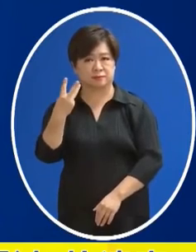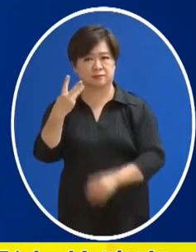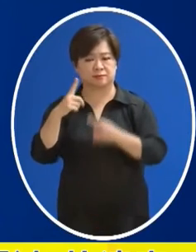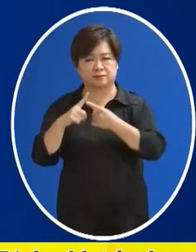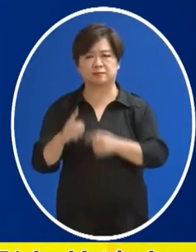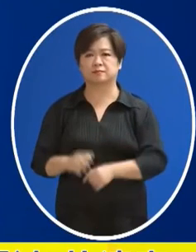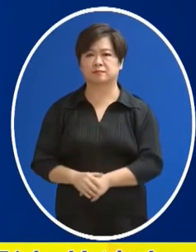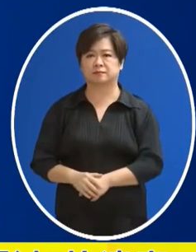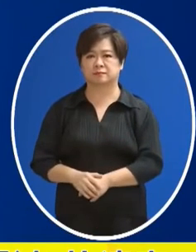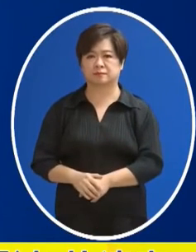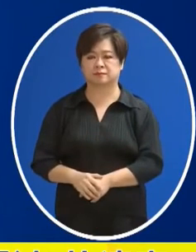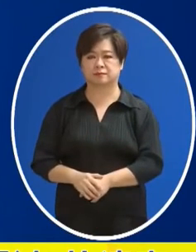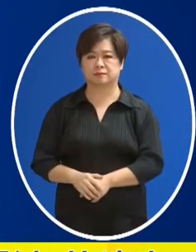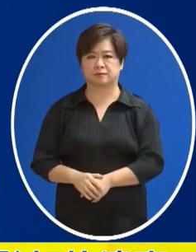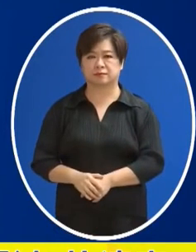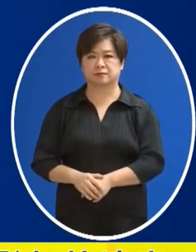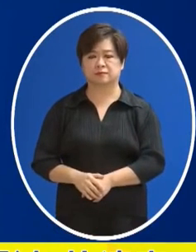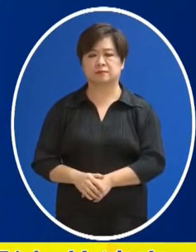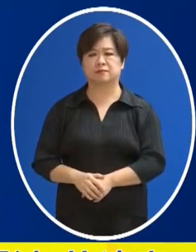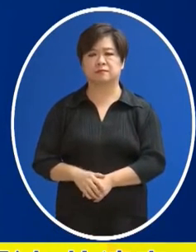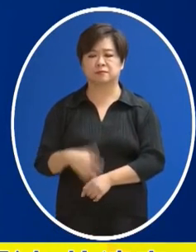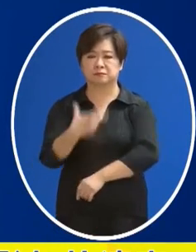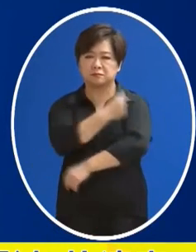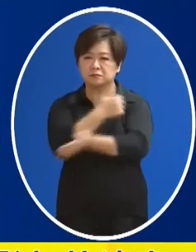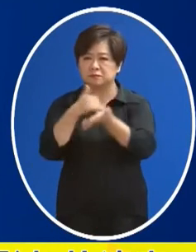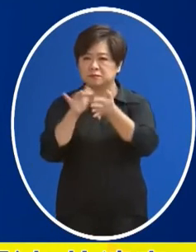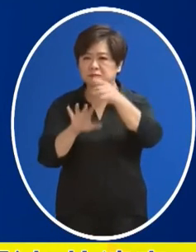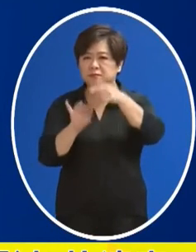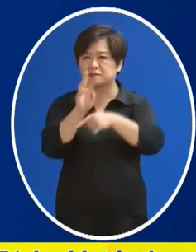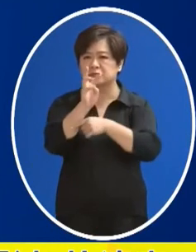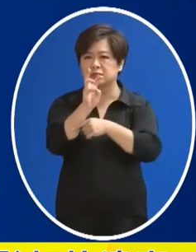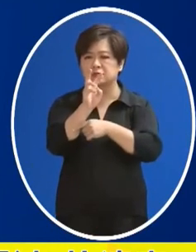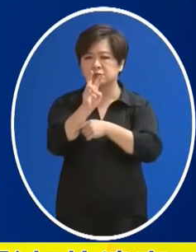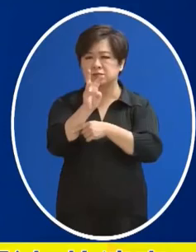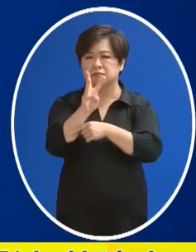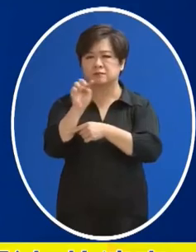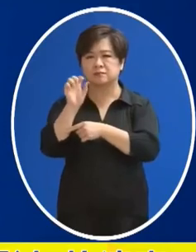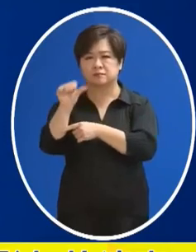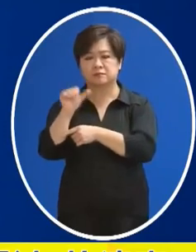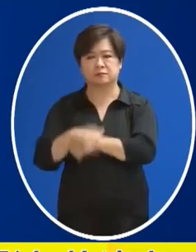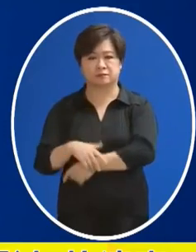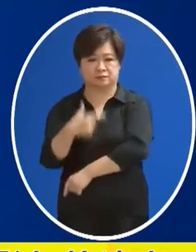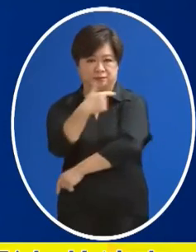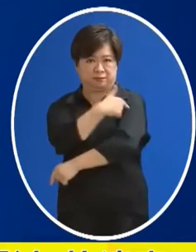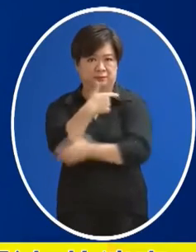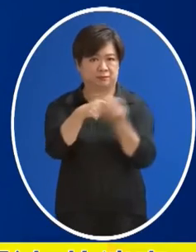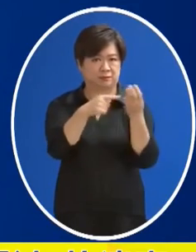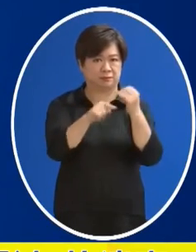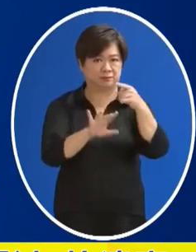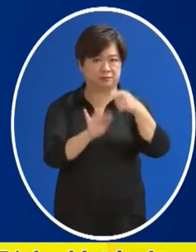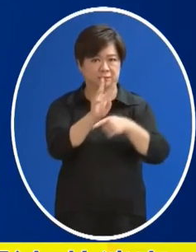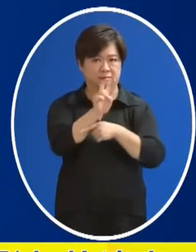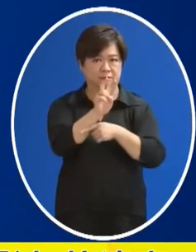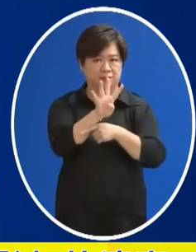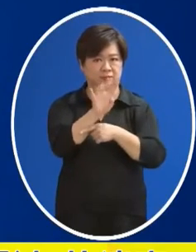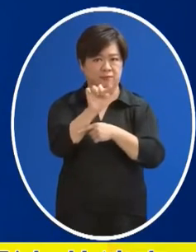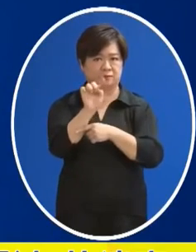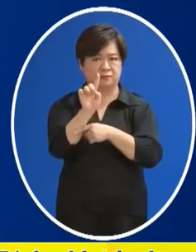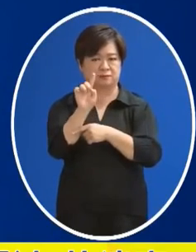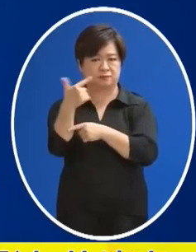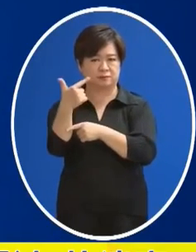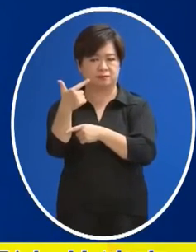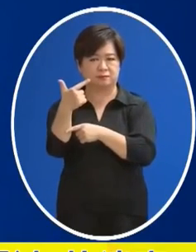5,674,553人次，那 COVID-19 疫苗接种人口涵盖率是23.5%，那剂次人口比是